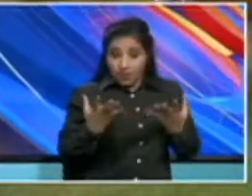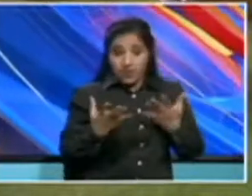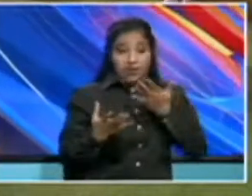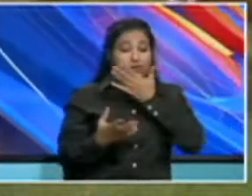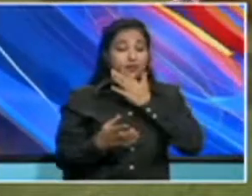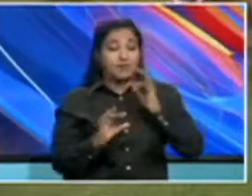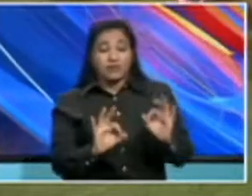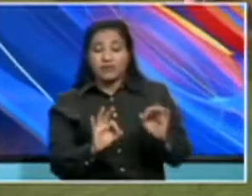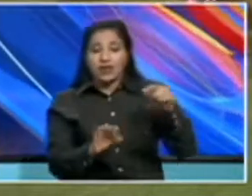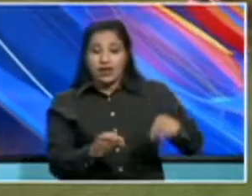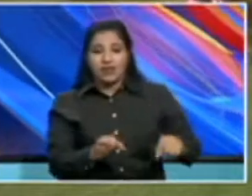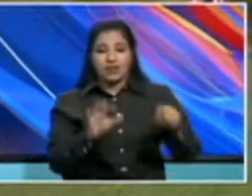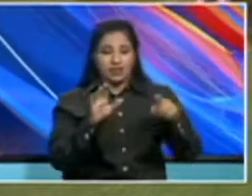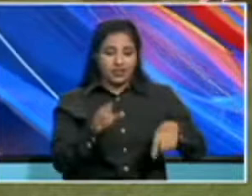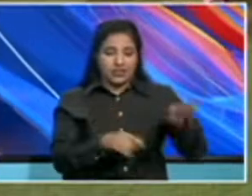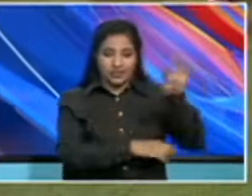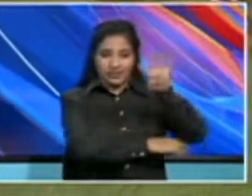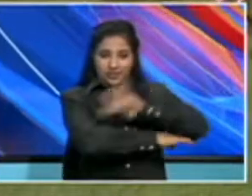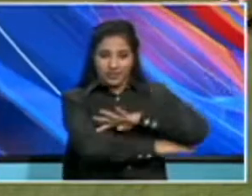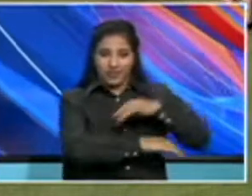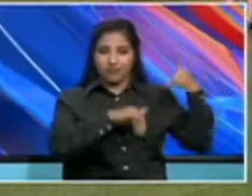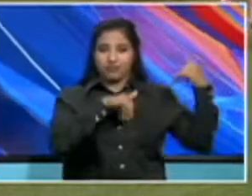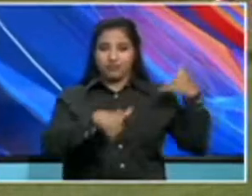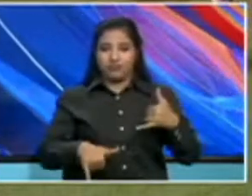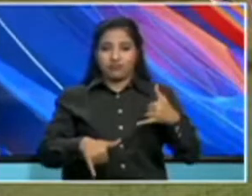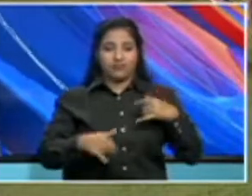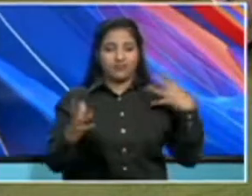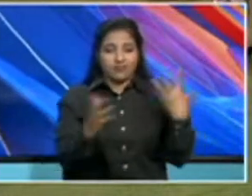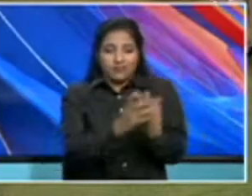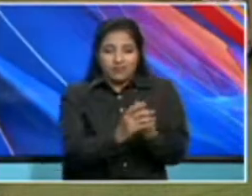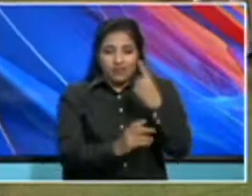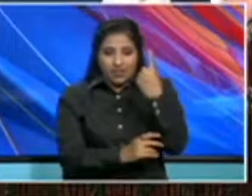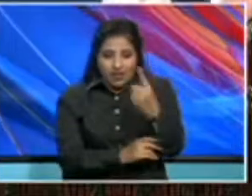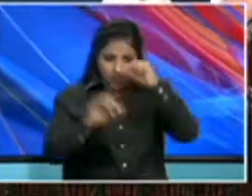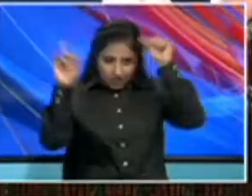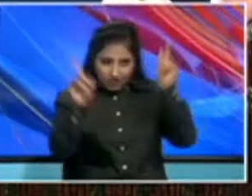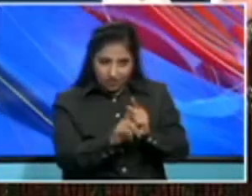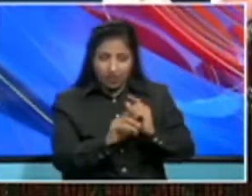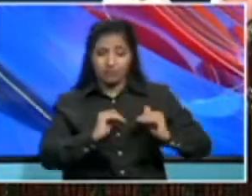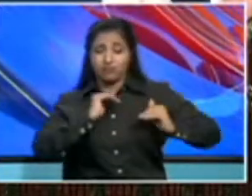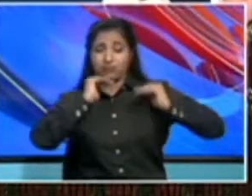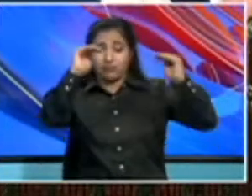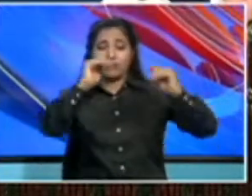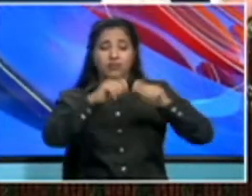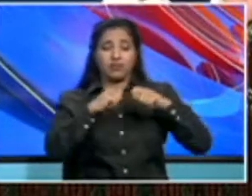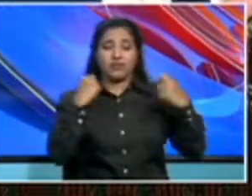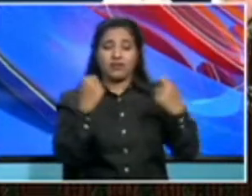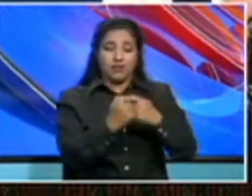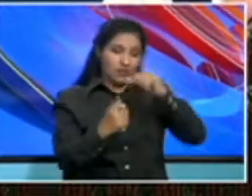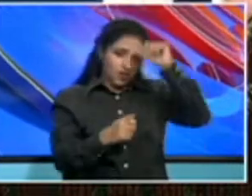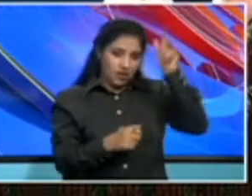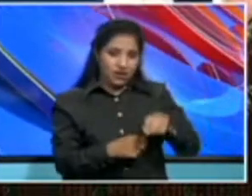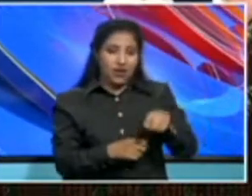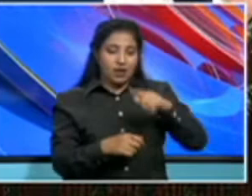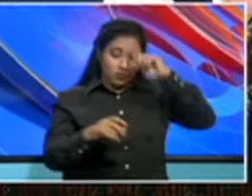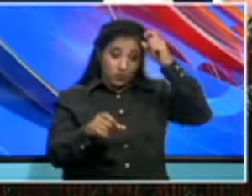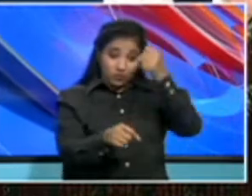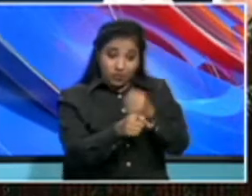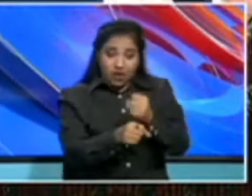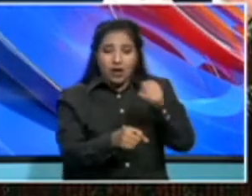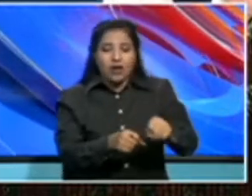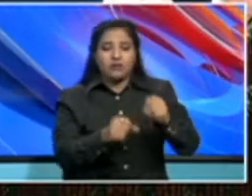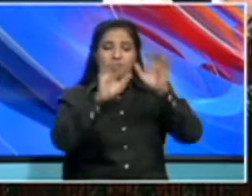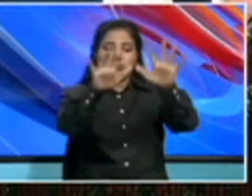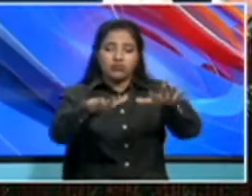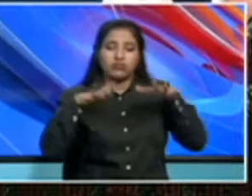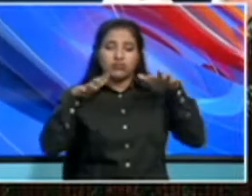आज नवरात्रि के चौथे दिन हम एक भारत श्रेष्ठ भारत की थीम पर आधारित गुजरात का सुंदर गरबा